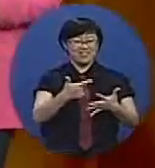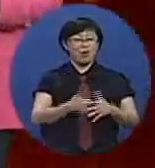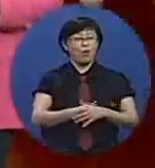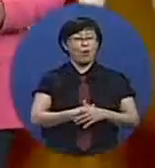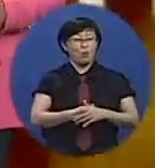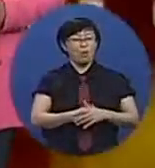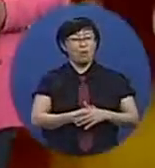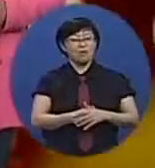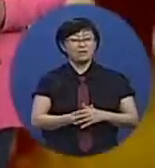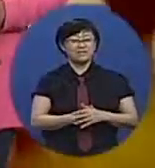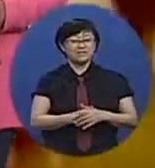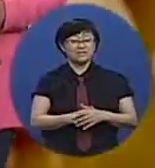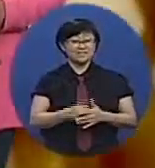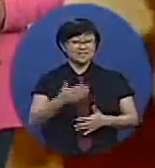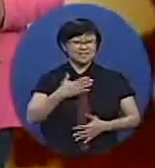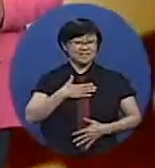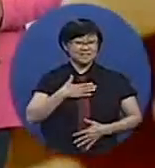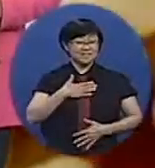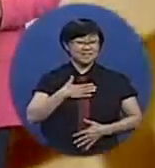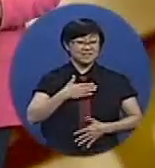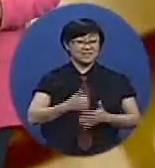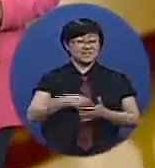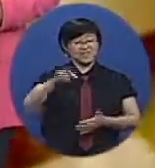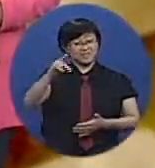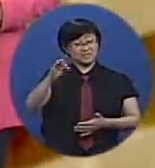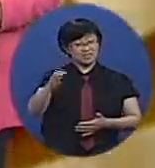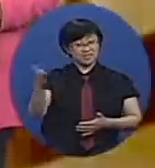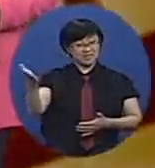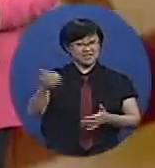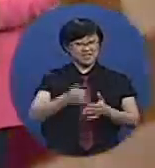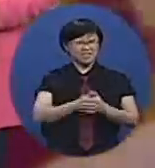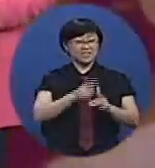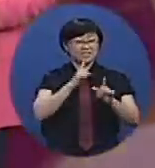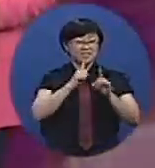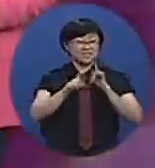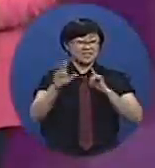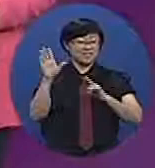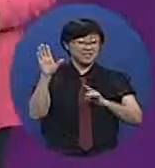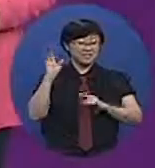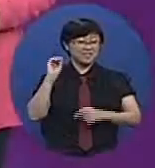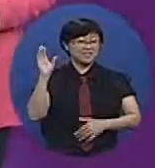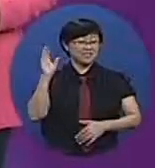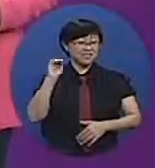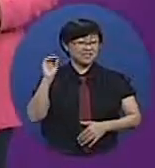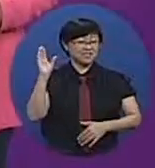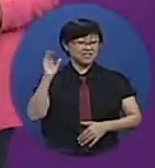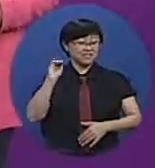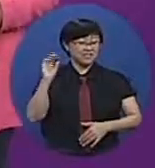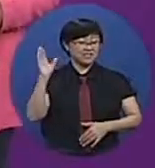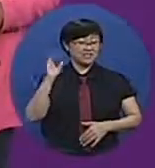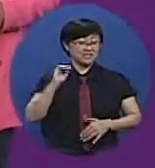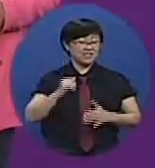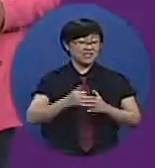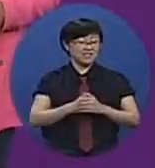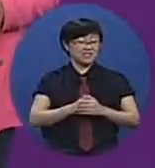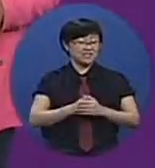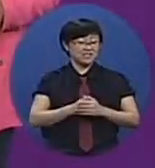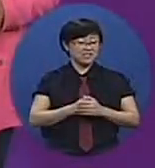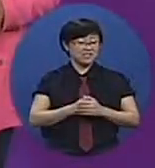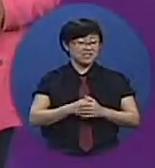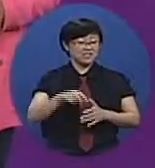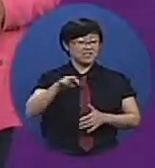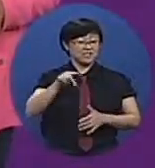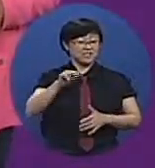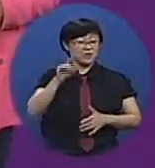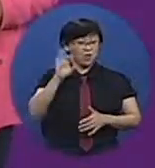아유. 저는 그 네. 송봉수님의 그 말씀을 하나 들으면 네. 그 뭐 사서오경을 내가